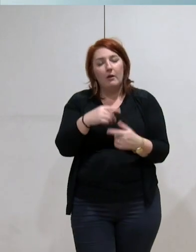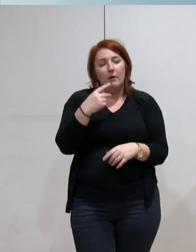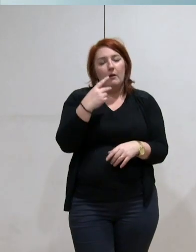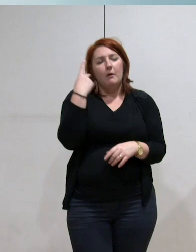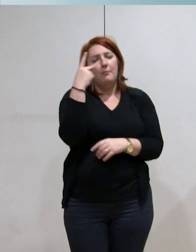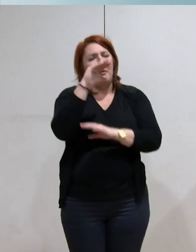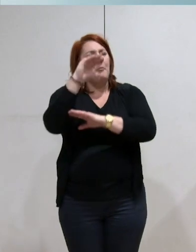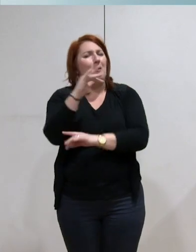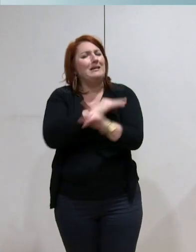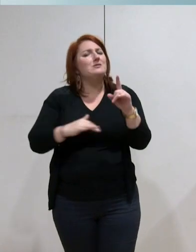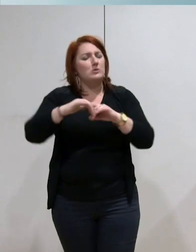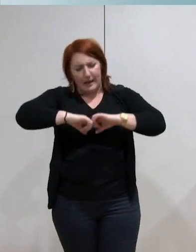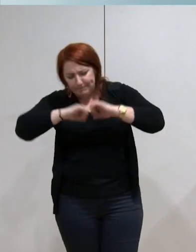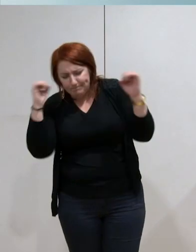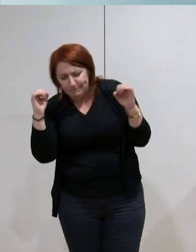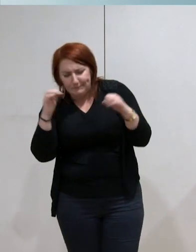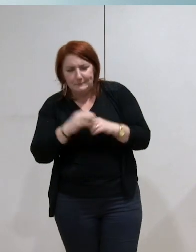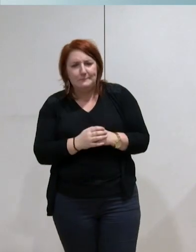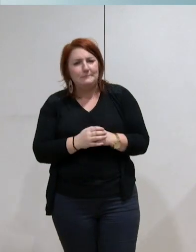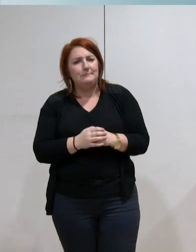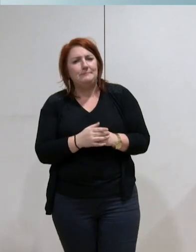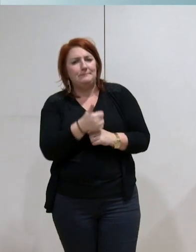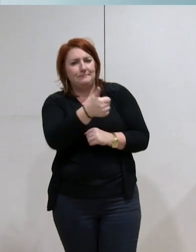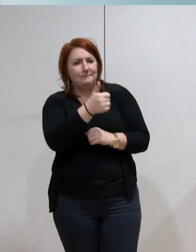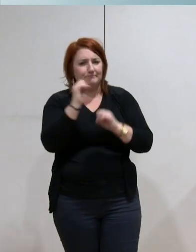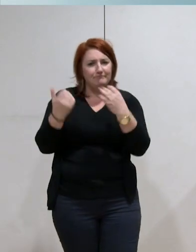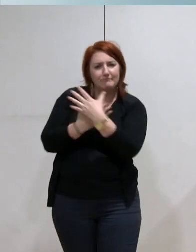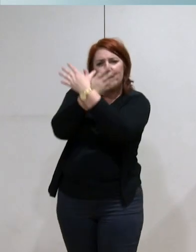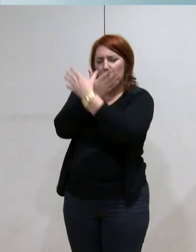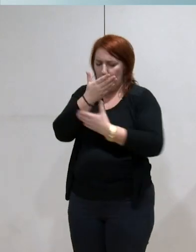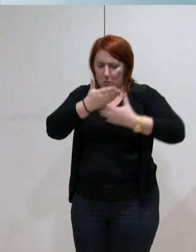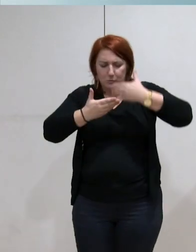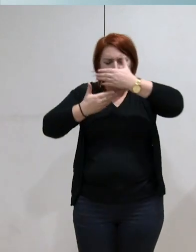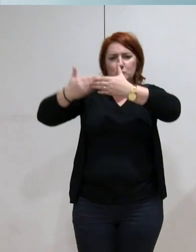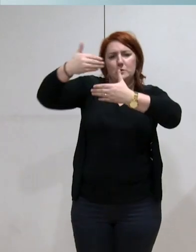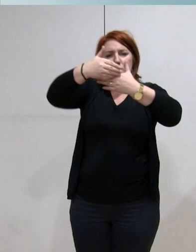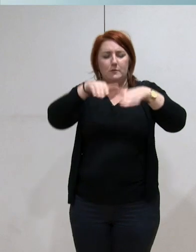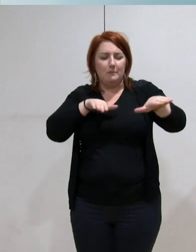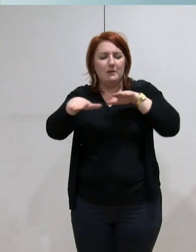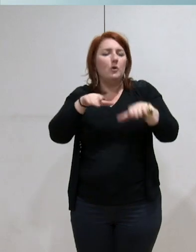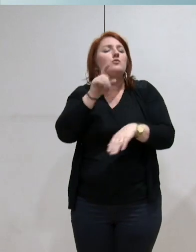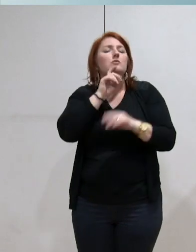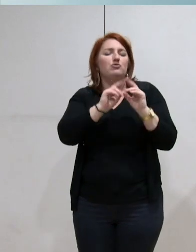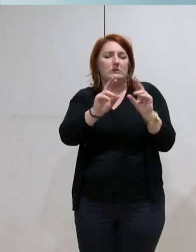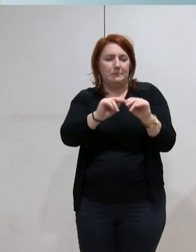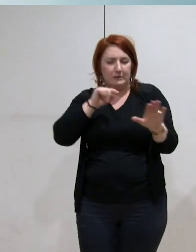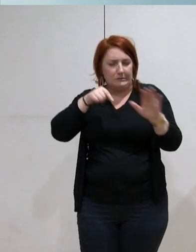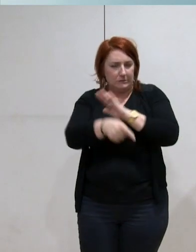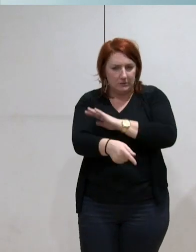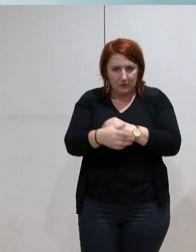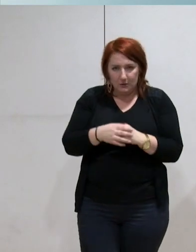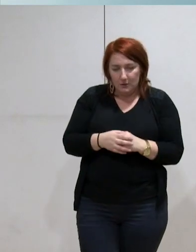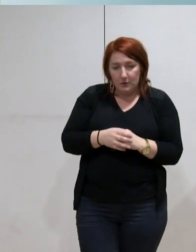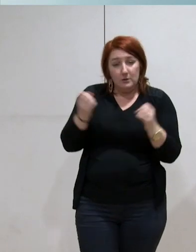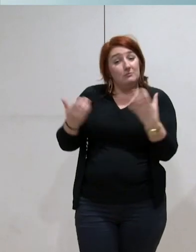social lorsque votre manière de construire la métropole nous y reviendrons lorsque votre manière de construire